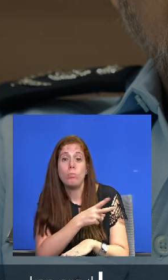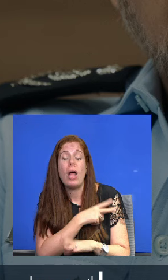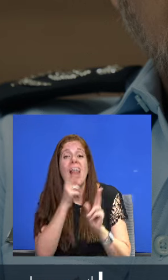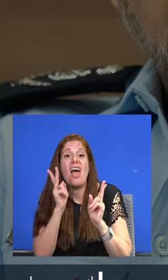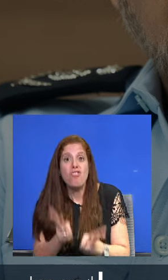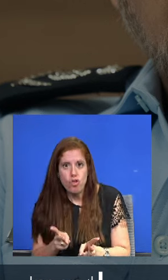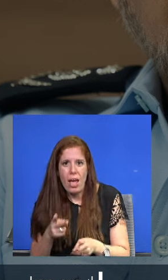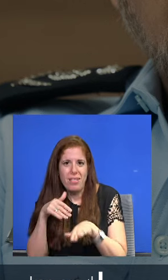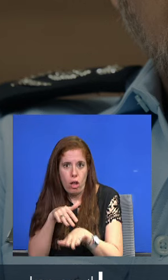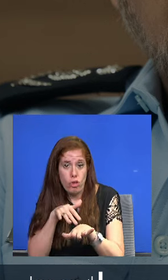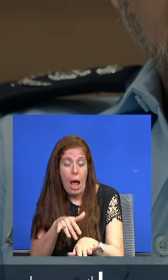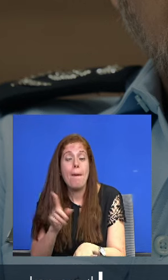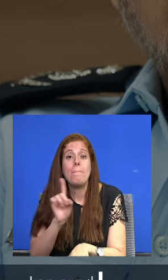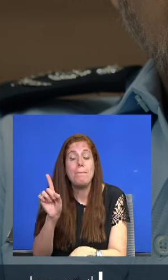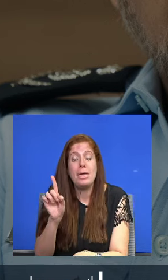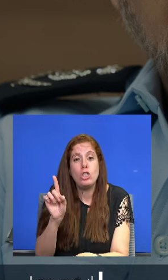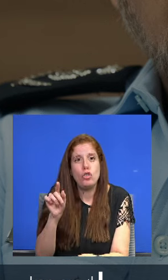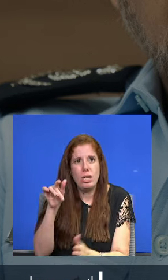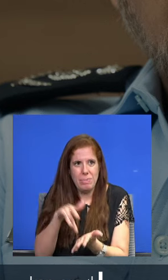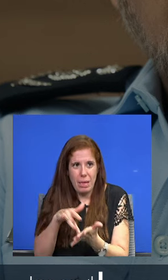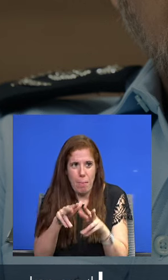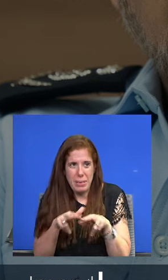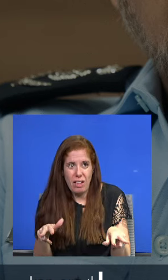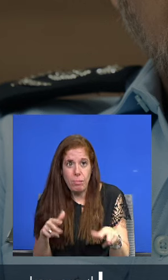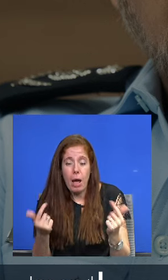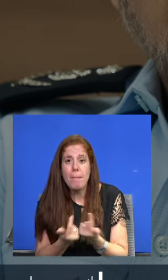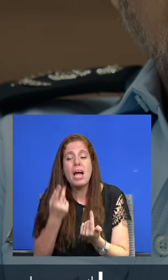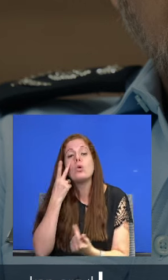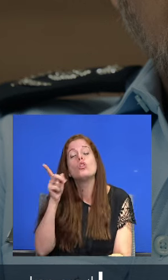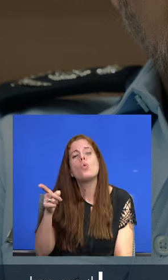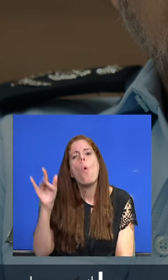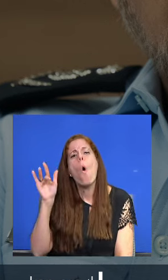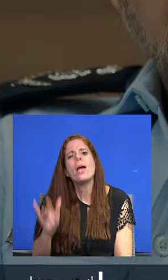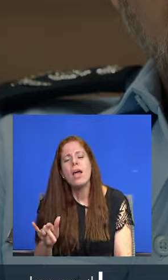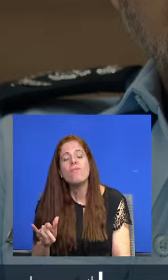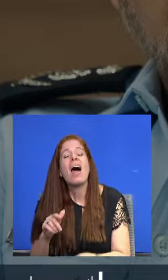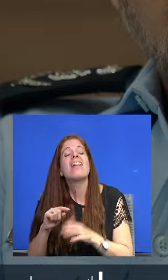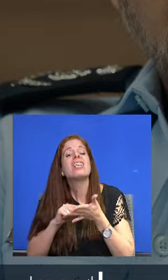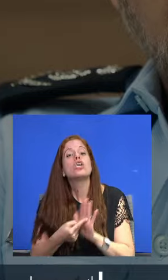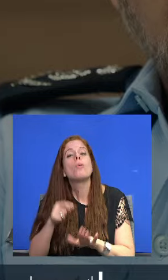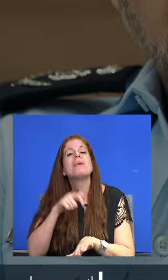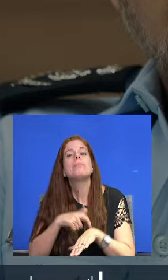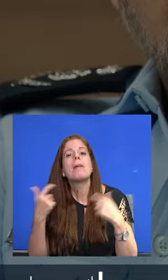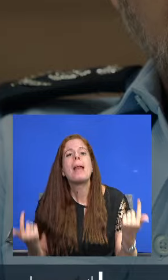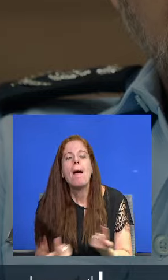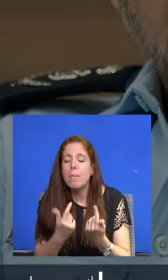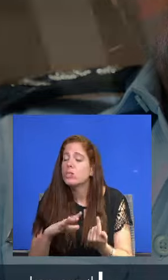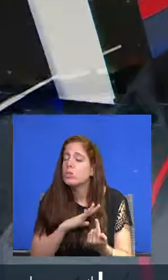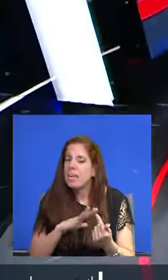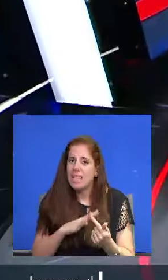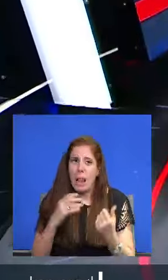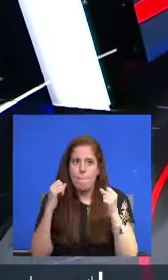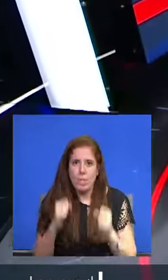שעומד בדרכם במצב מלחמה, אני רואה בו כאויב. הדגש הוא, בזמן מלחמה, זו סכנה לביטחון המדינה,